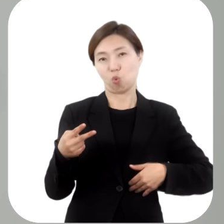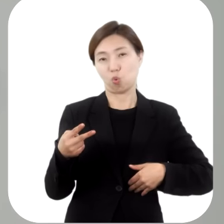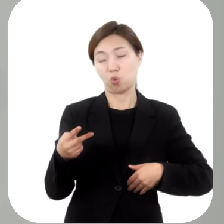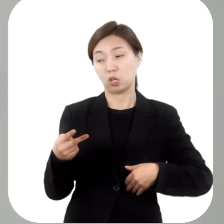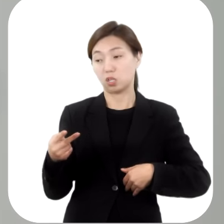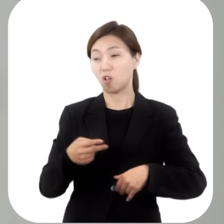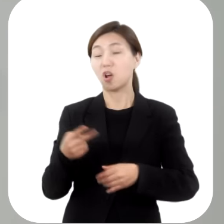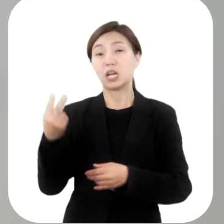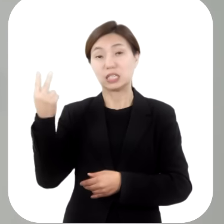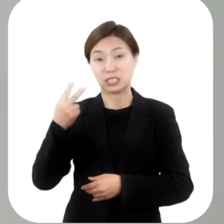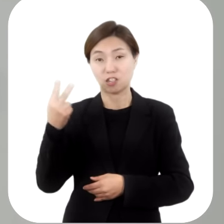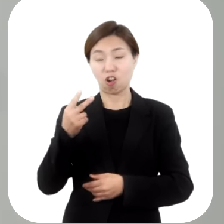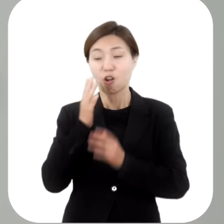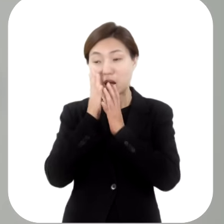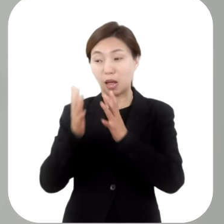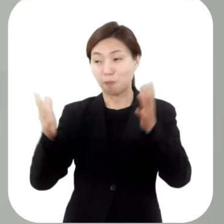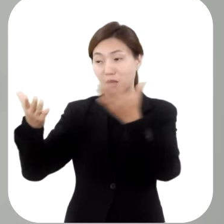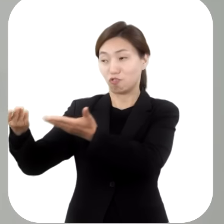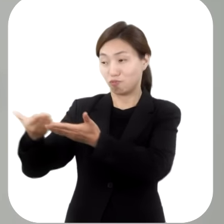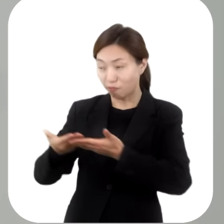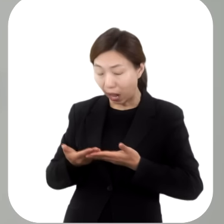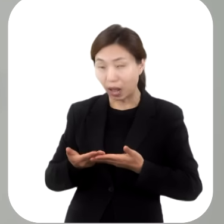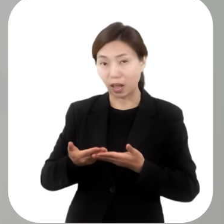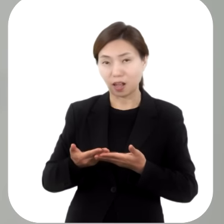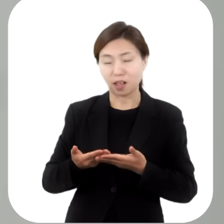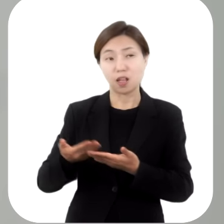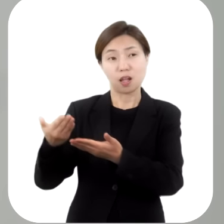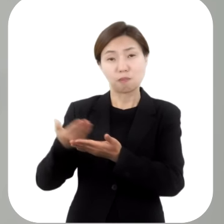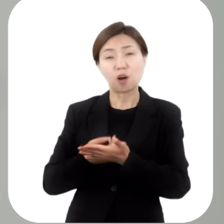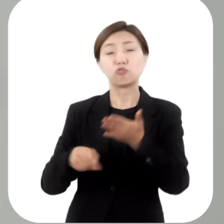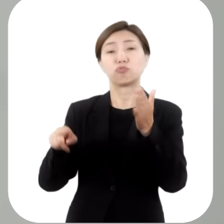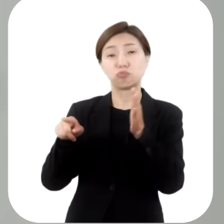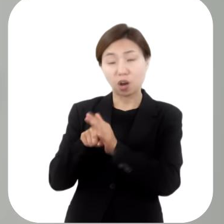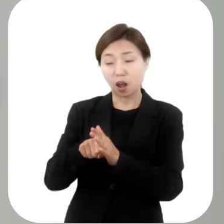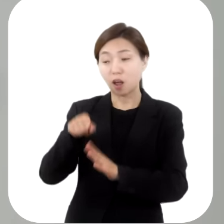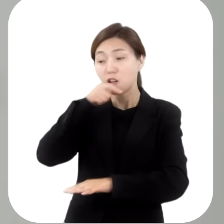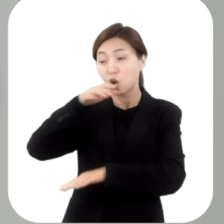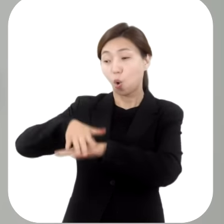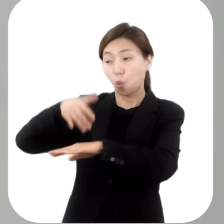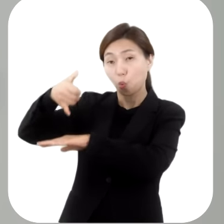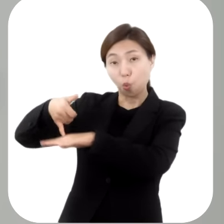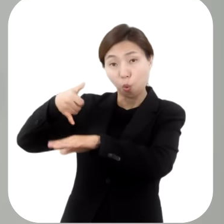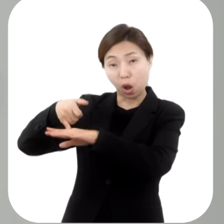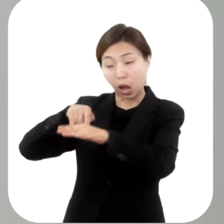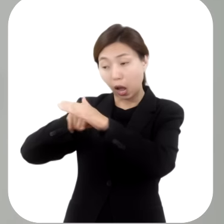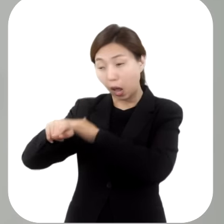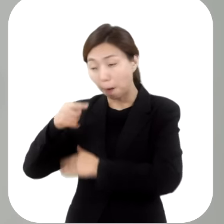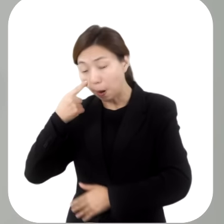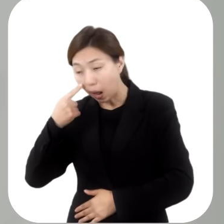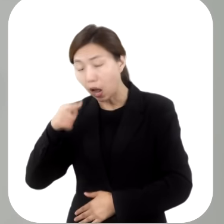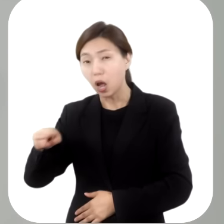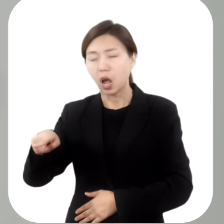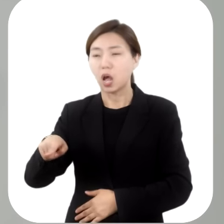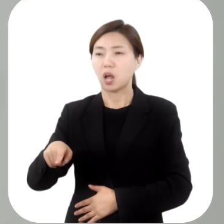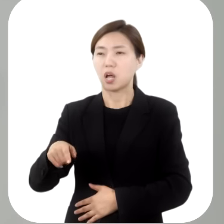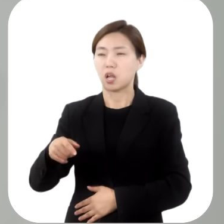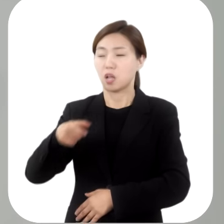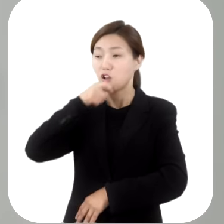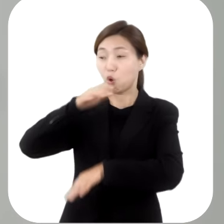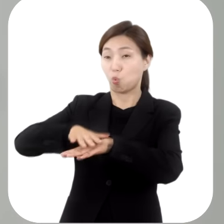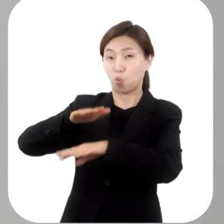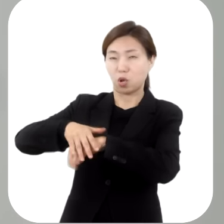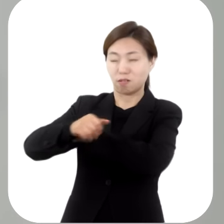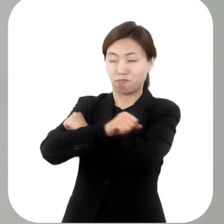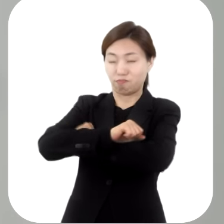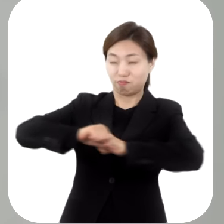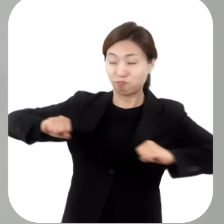그래서 2,000포기를 보실 하겠다. 그래서 이제 그 농장을 알게 됐는데 한 10만